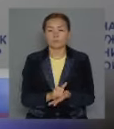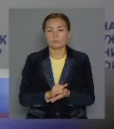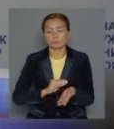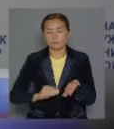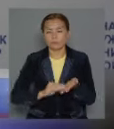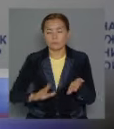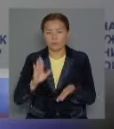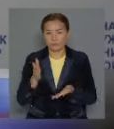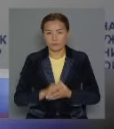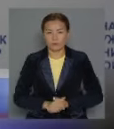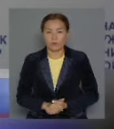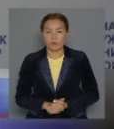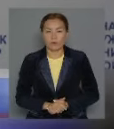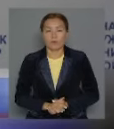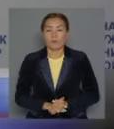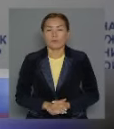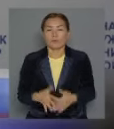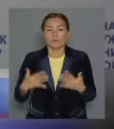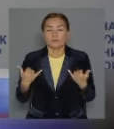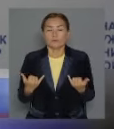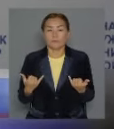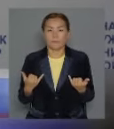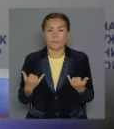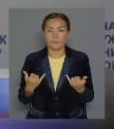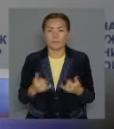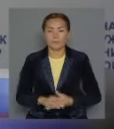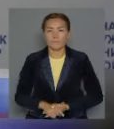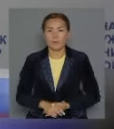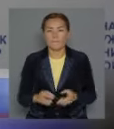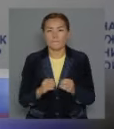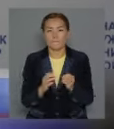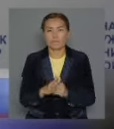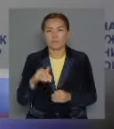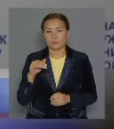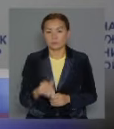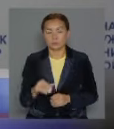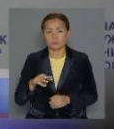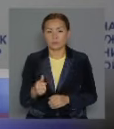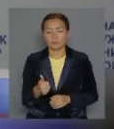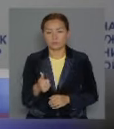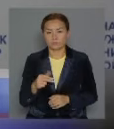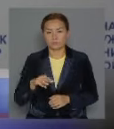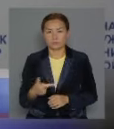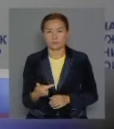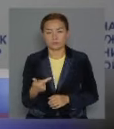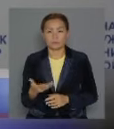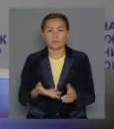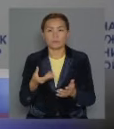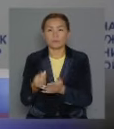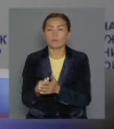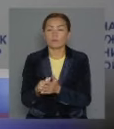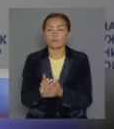көрсетеміз. Бұлар қазіргі таңда, яғни 15 мың теңгедей, 16 мың теңгедей